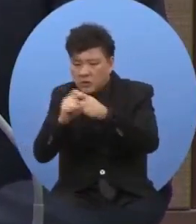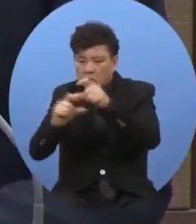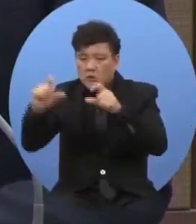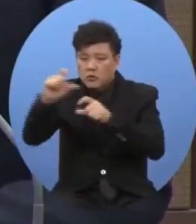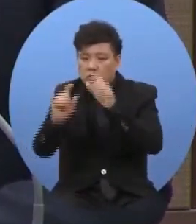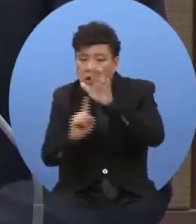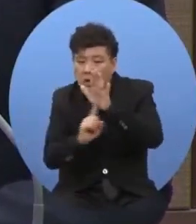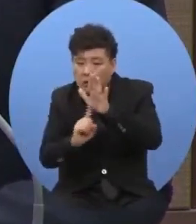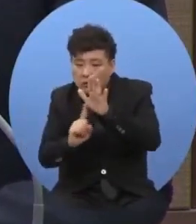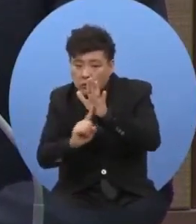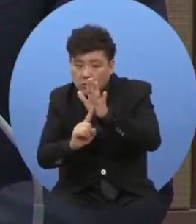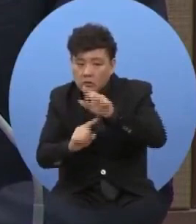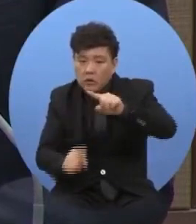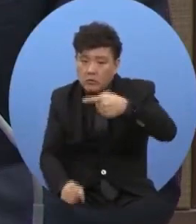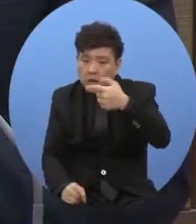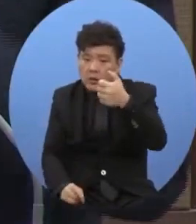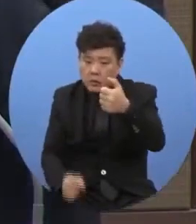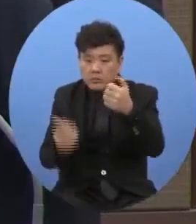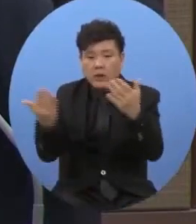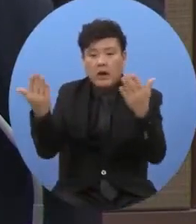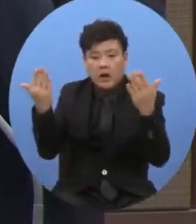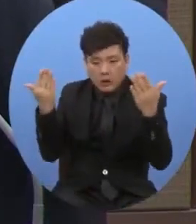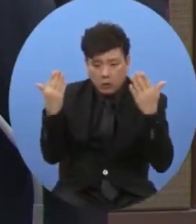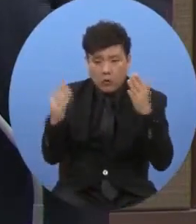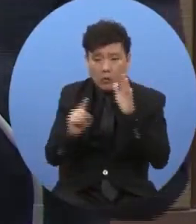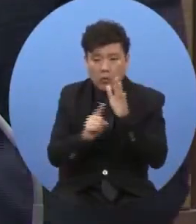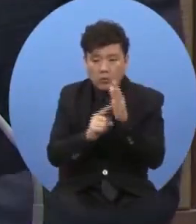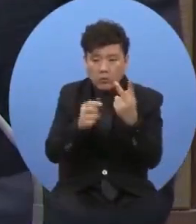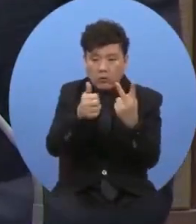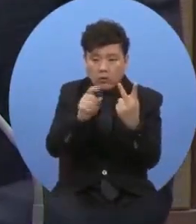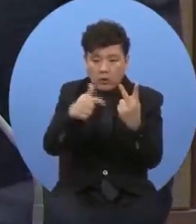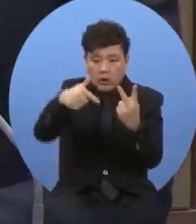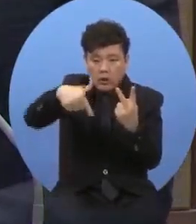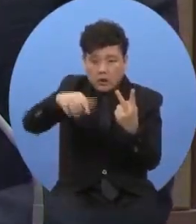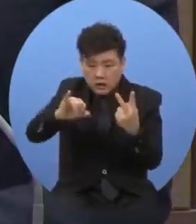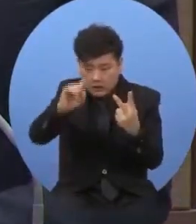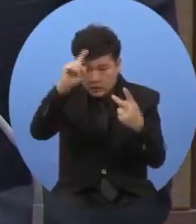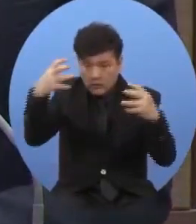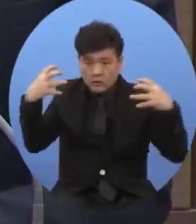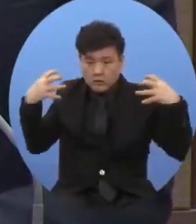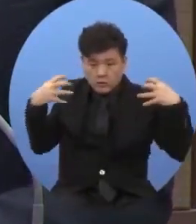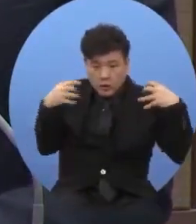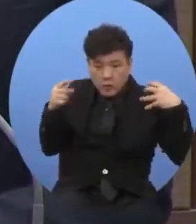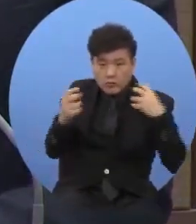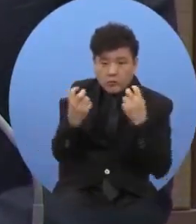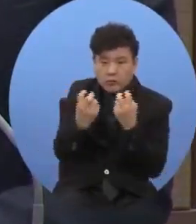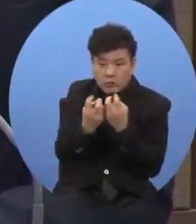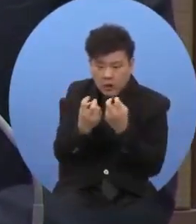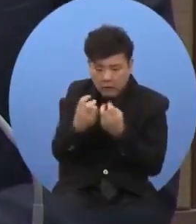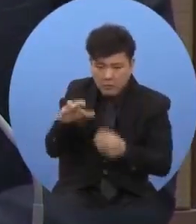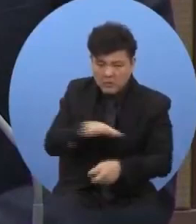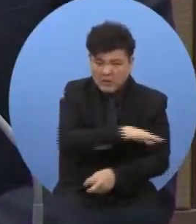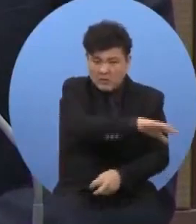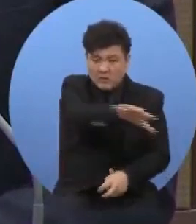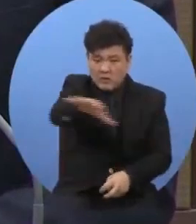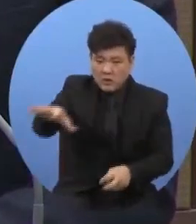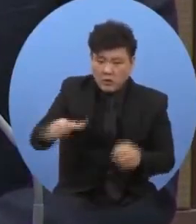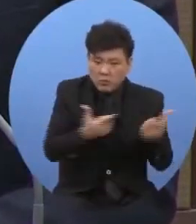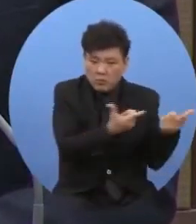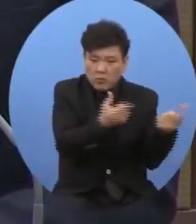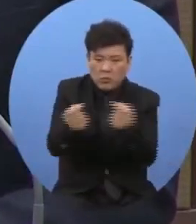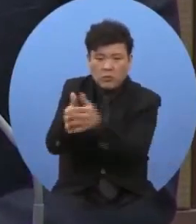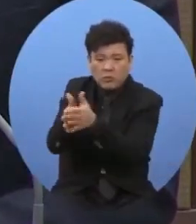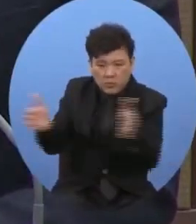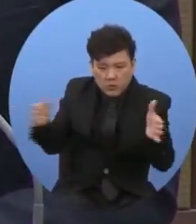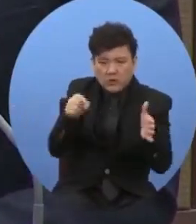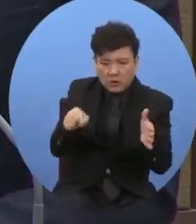한 150개 정도까지는 이렇게 하고 2학기부터는 어차피 정부 방침이 전면 실시입니다. 그래서 가장 중요한 게